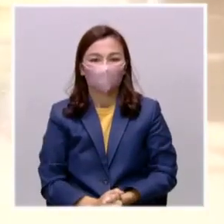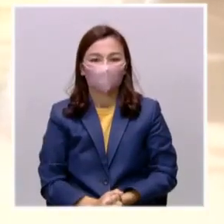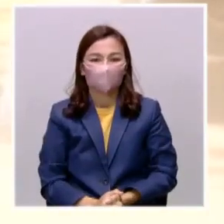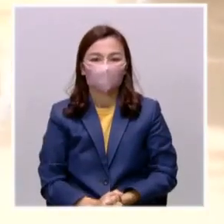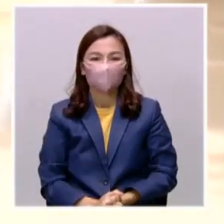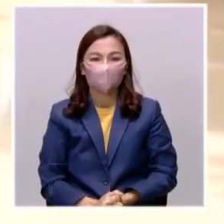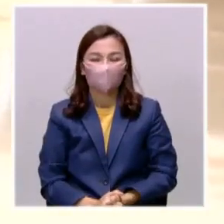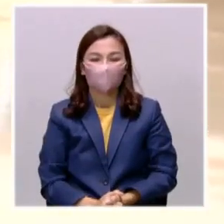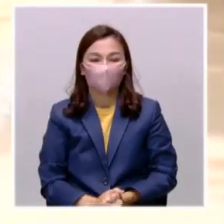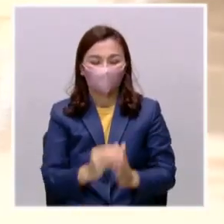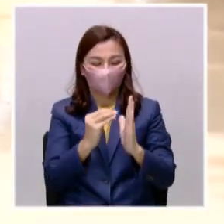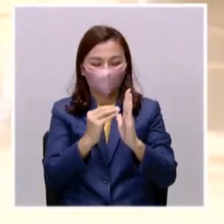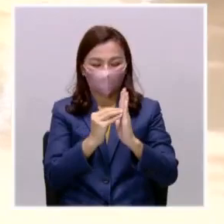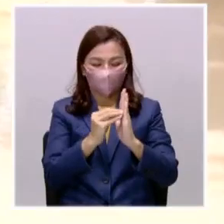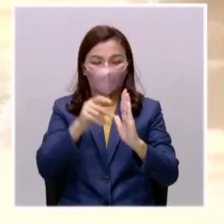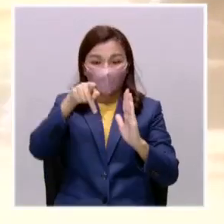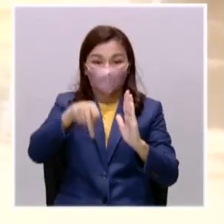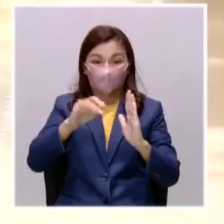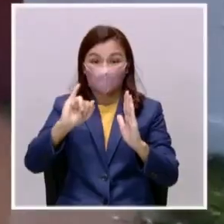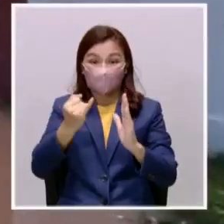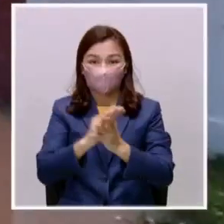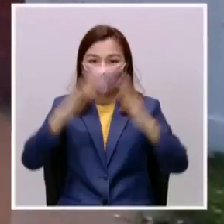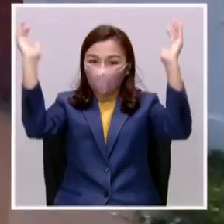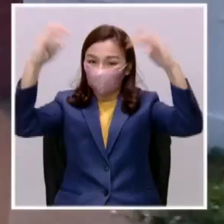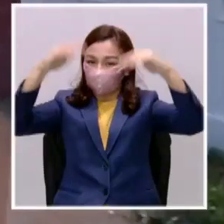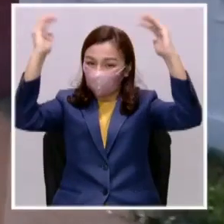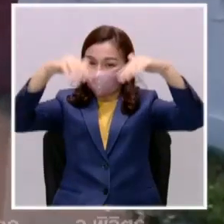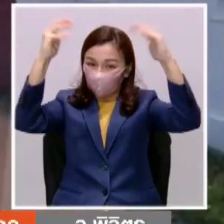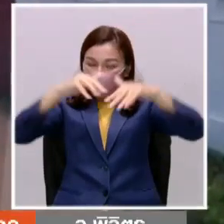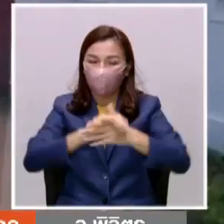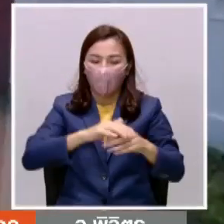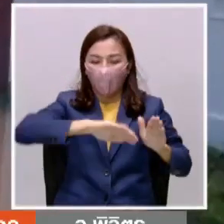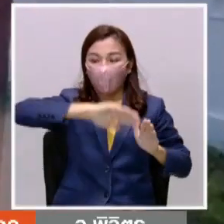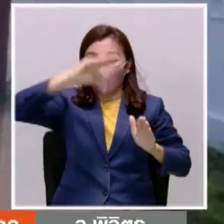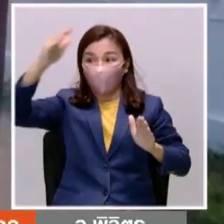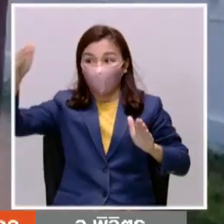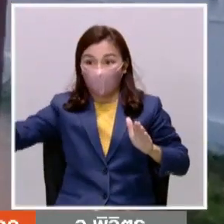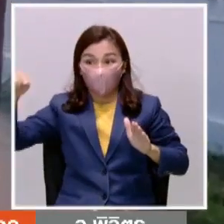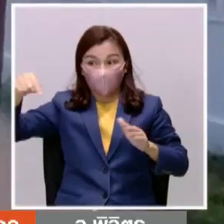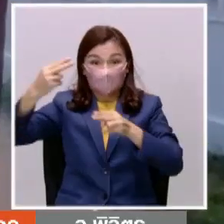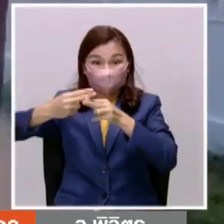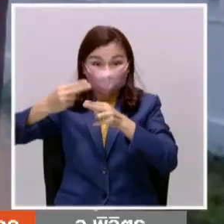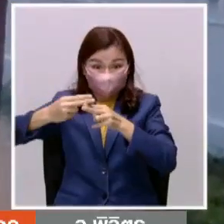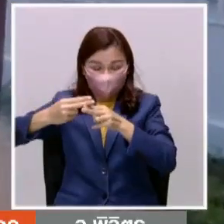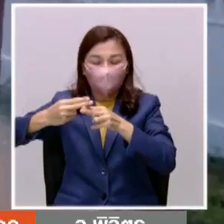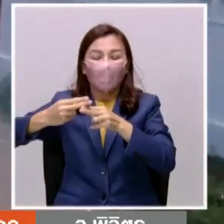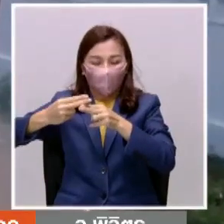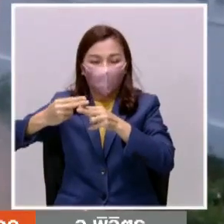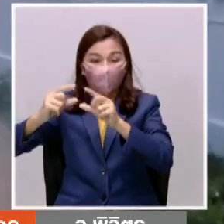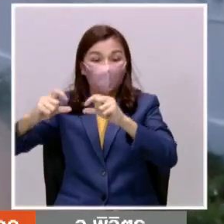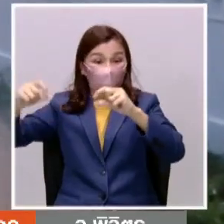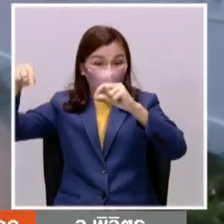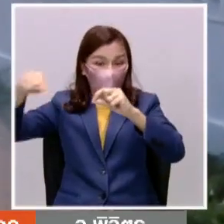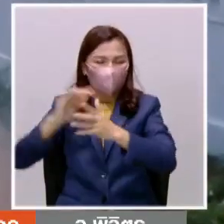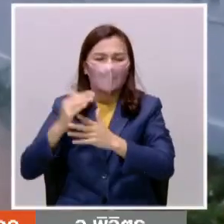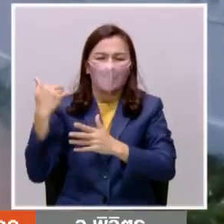ผู้ติดตามในพื้นที่จังหวัดพิจิตรกันก่อนนะคะที่ฝนตกหนักไปต่อการบนเทือกเขาเพชรบูรณ์และในพื้นที่จังหวัดพิจิตรส่งผลให้